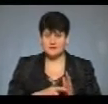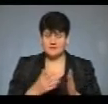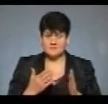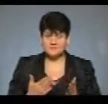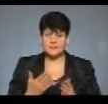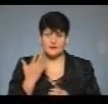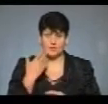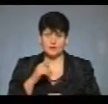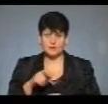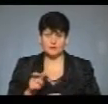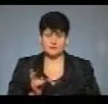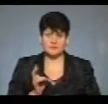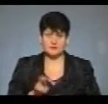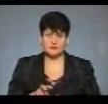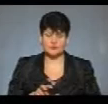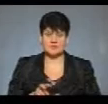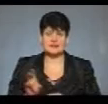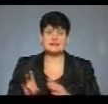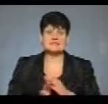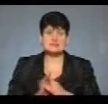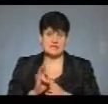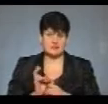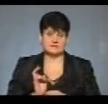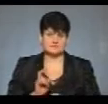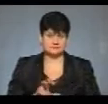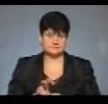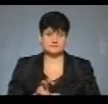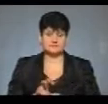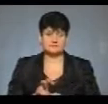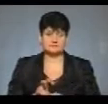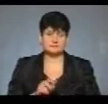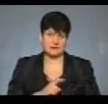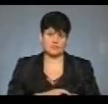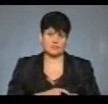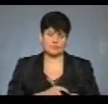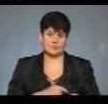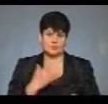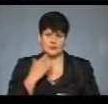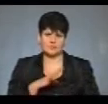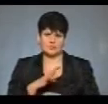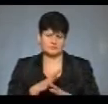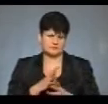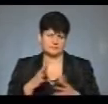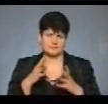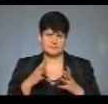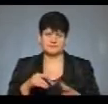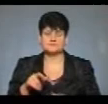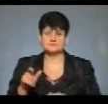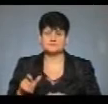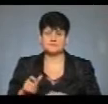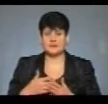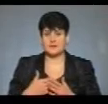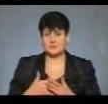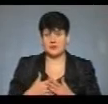все, коли люди йшли, напевно, із церкви, ми знаємо, що це такі години, коли була найбільша концентрація виборців,